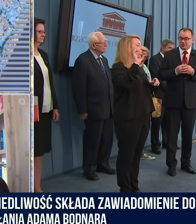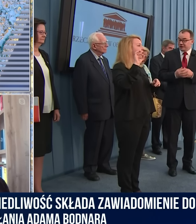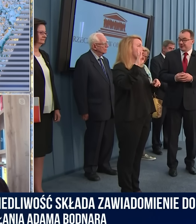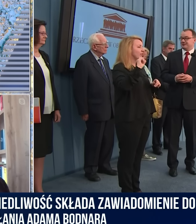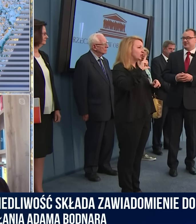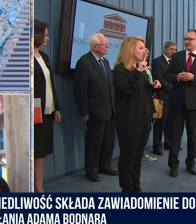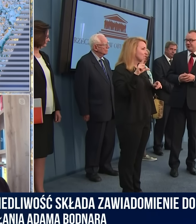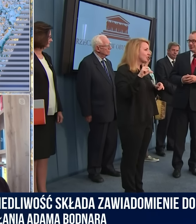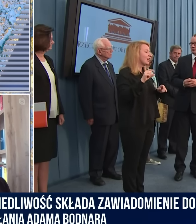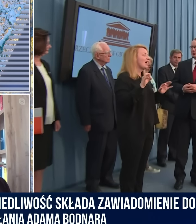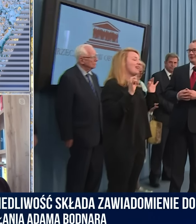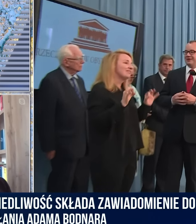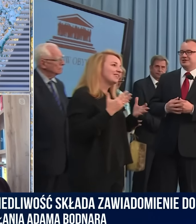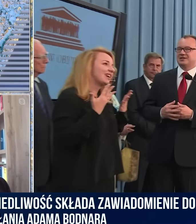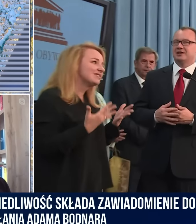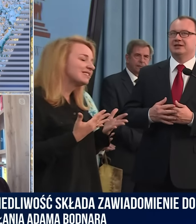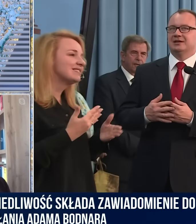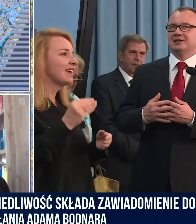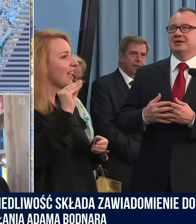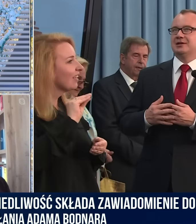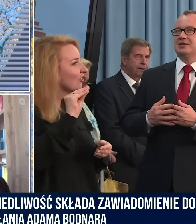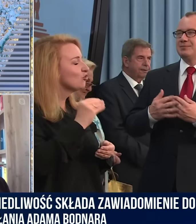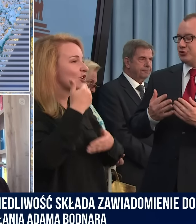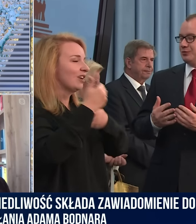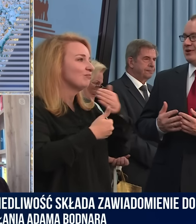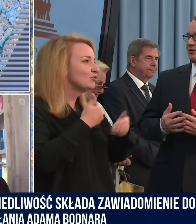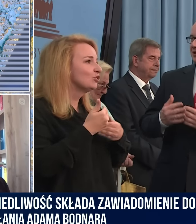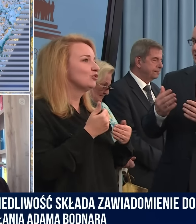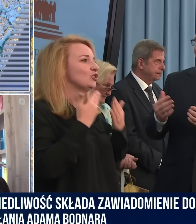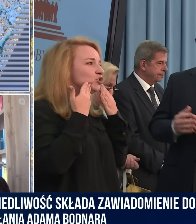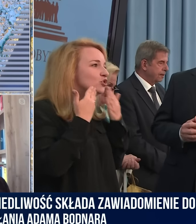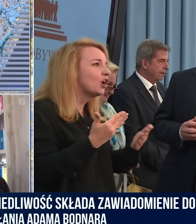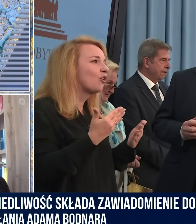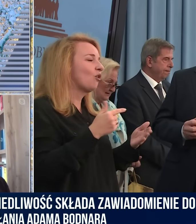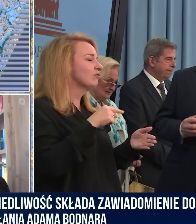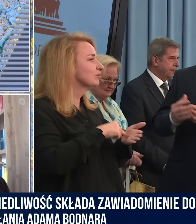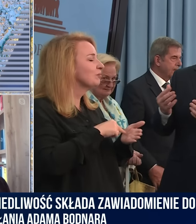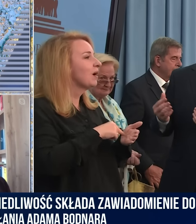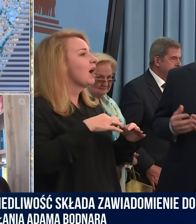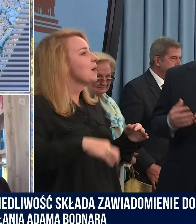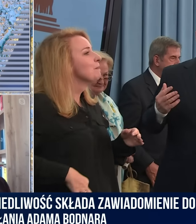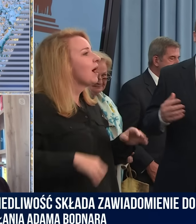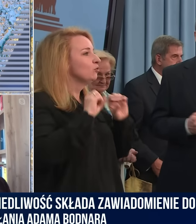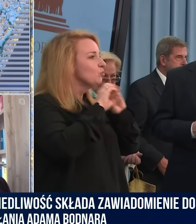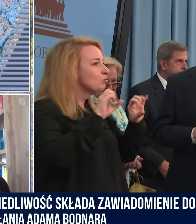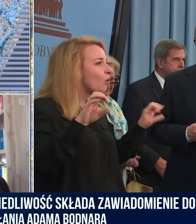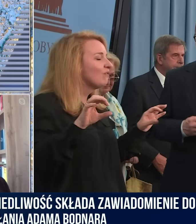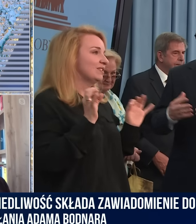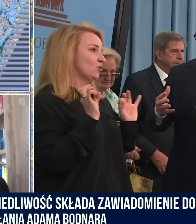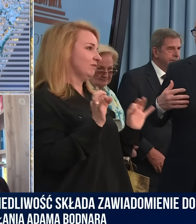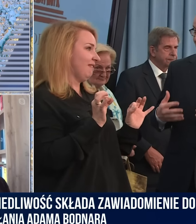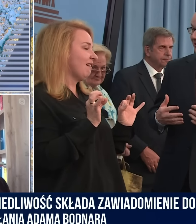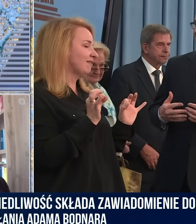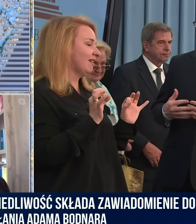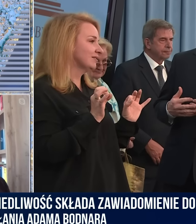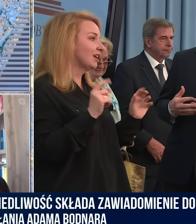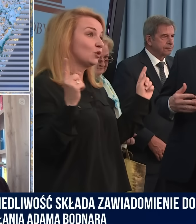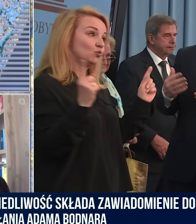w Ukrainie, która nas również dotyka. to, jak wzrosły dochody